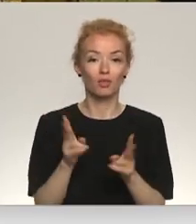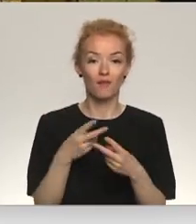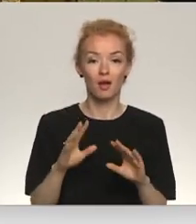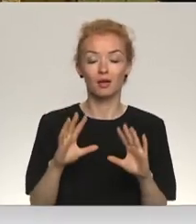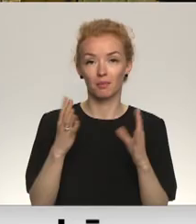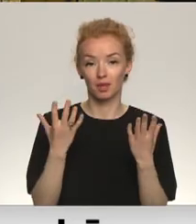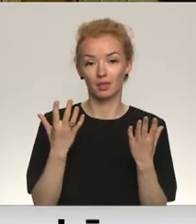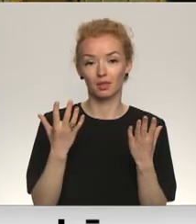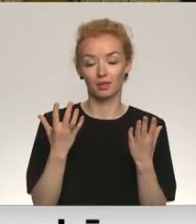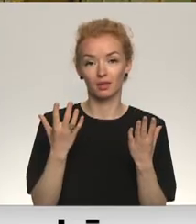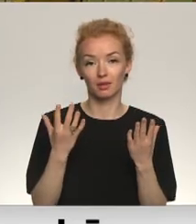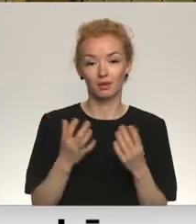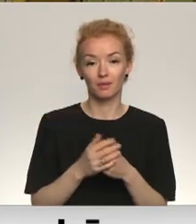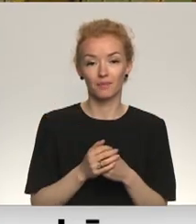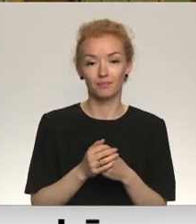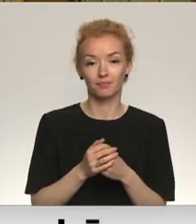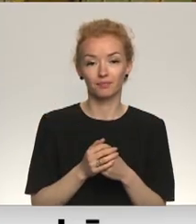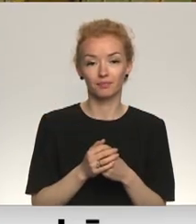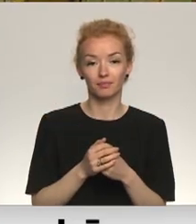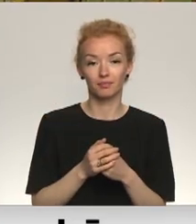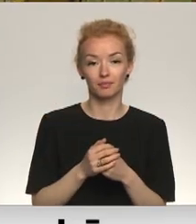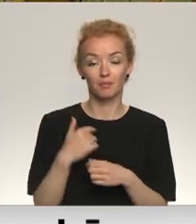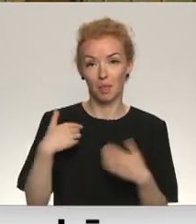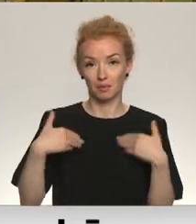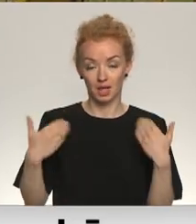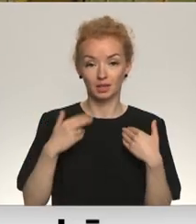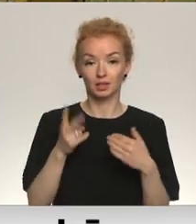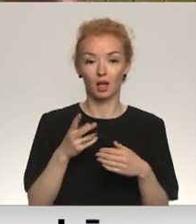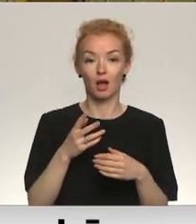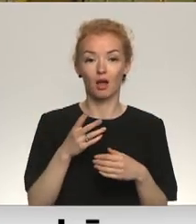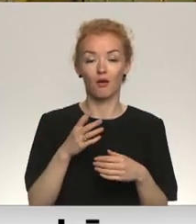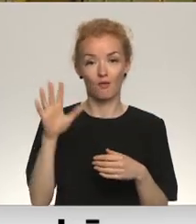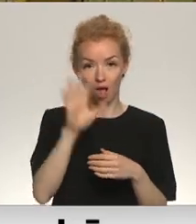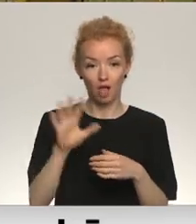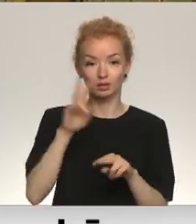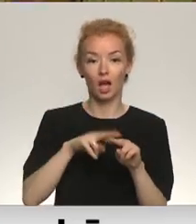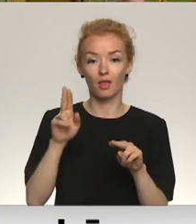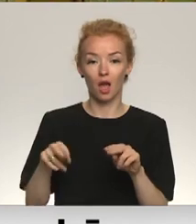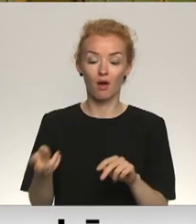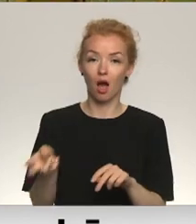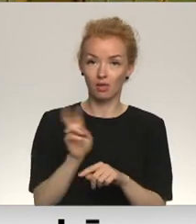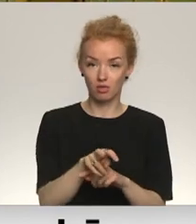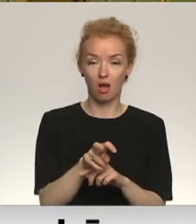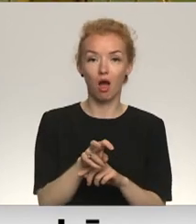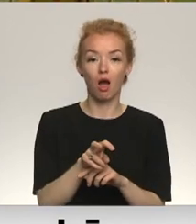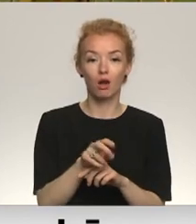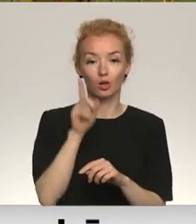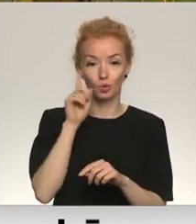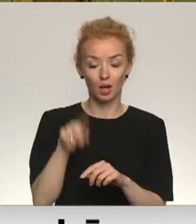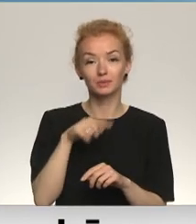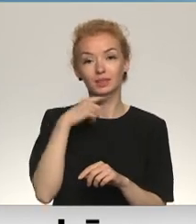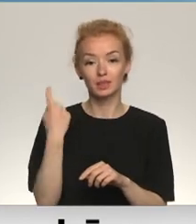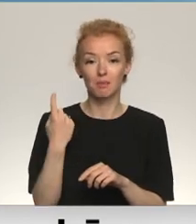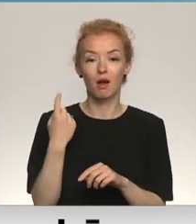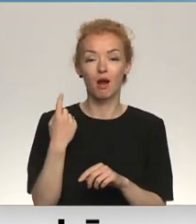nu, labi, tiešām man ļoti prieks, ka mums tā valsts atļāva atnākt. Jā, protams, gribētu